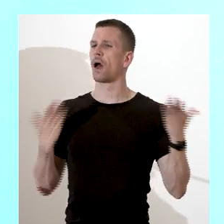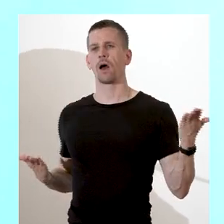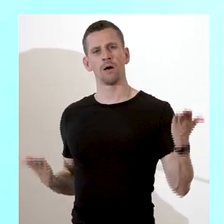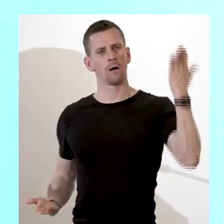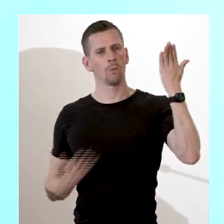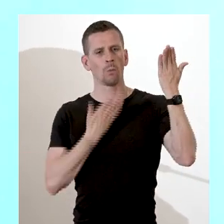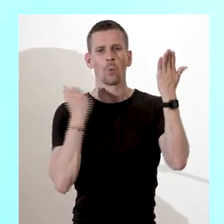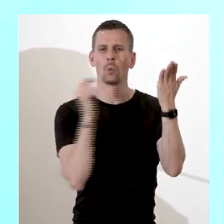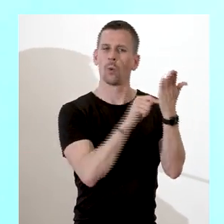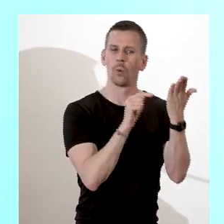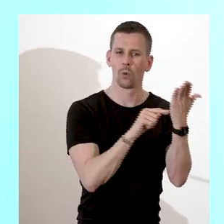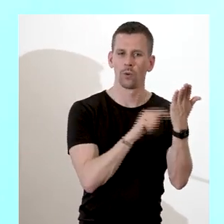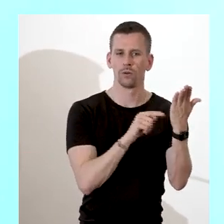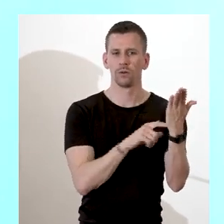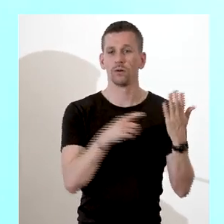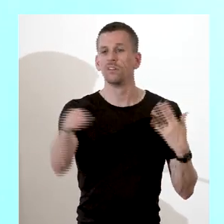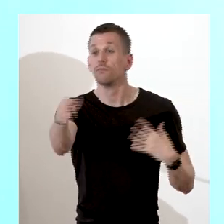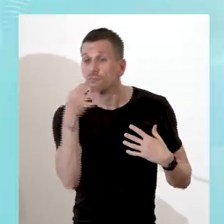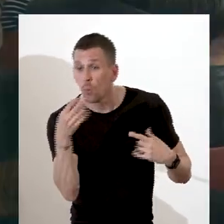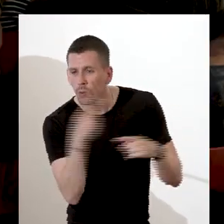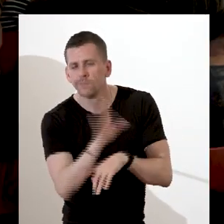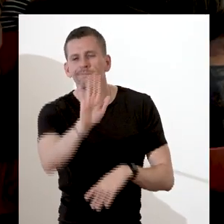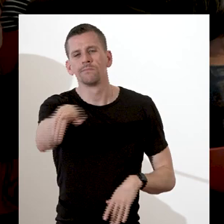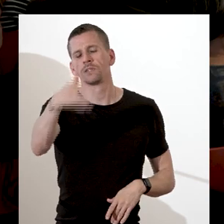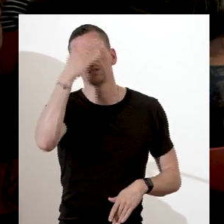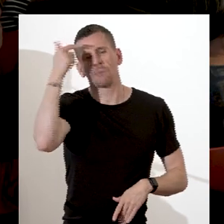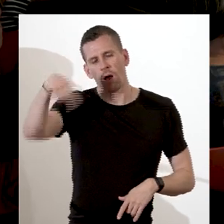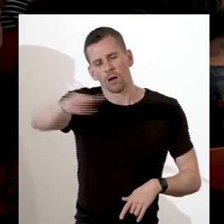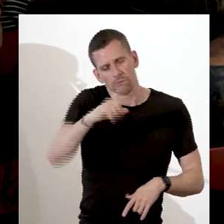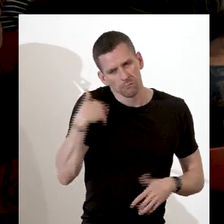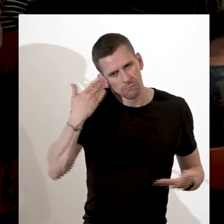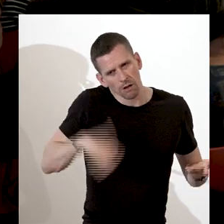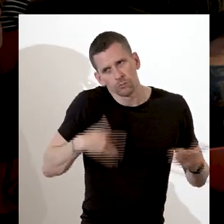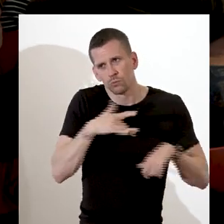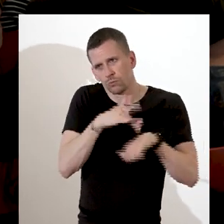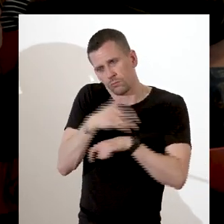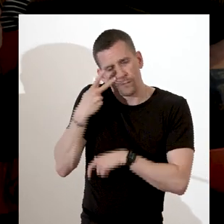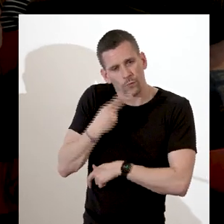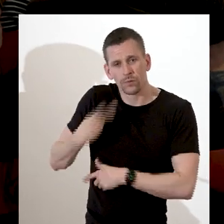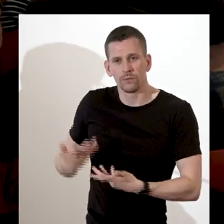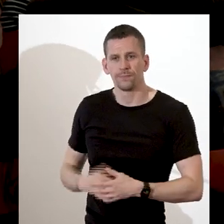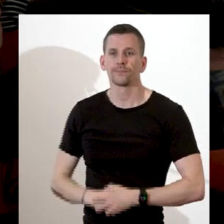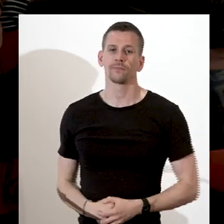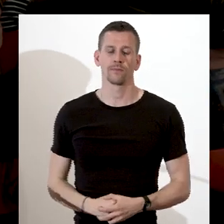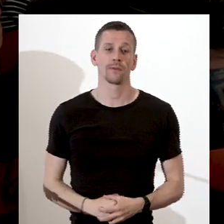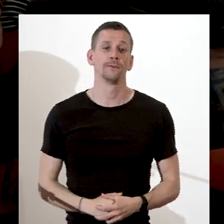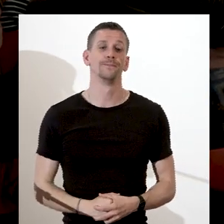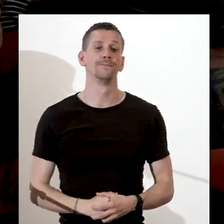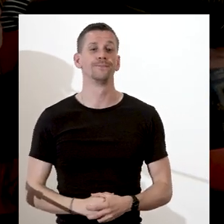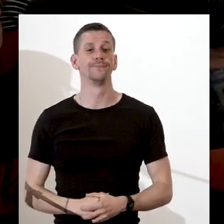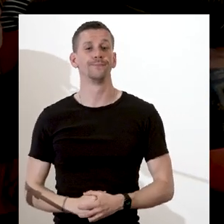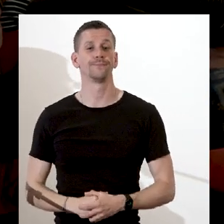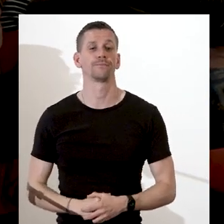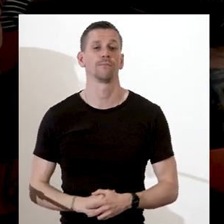des ignorants. Fermez le banc. Les Nantais n'ont de cesse par ailleurs de souligner l'importance économique de ce